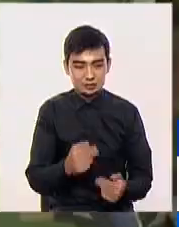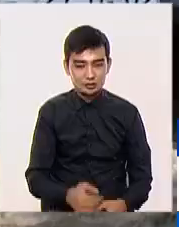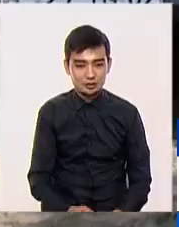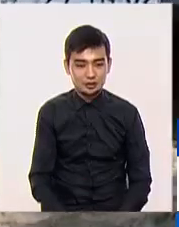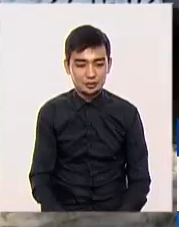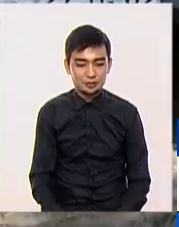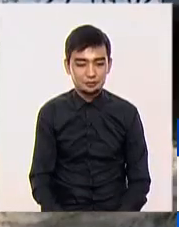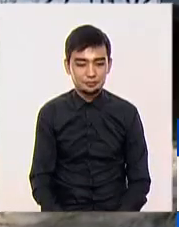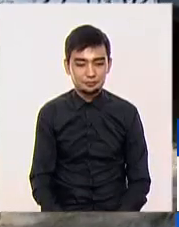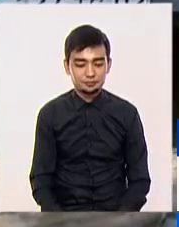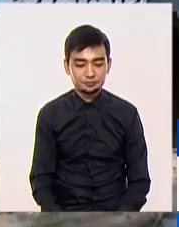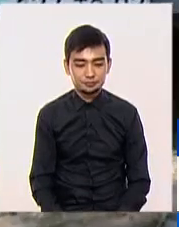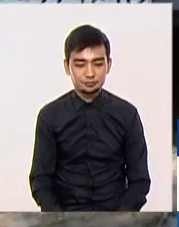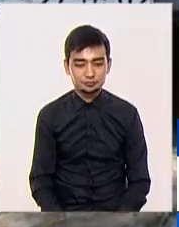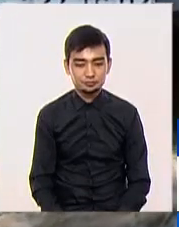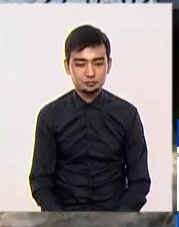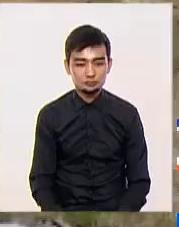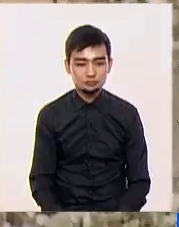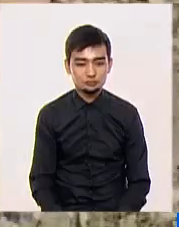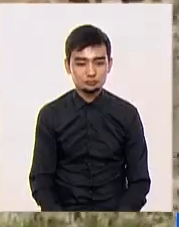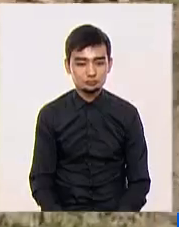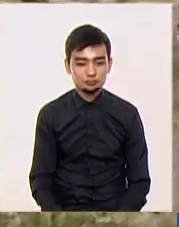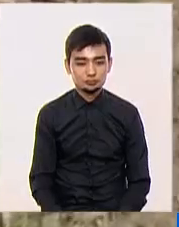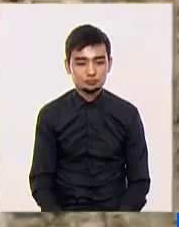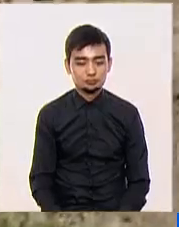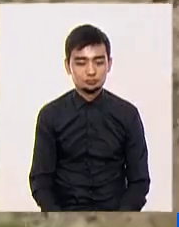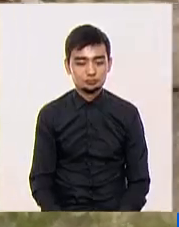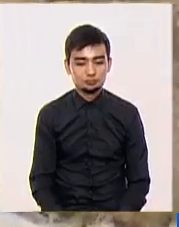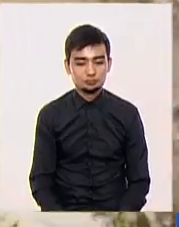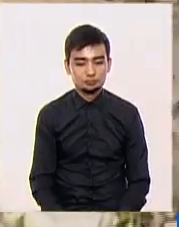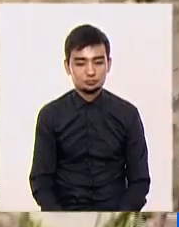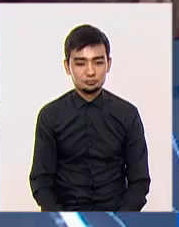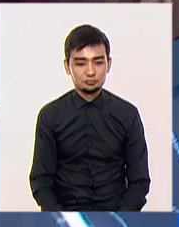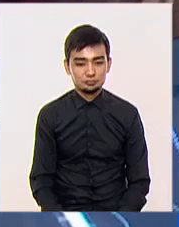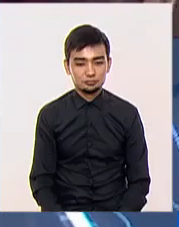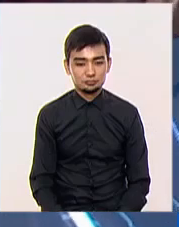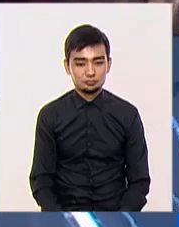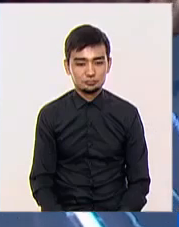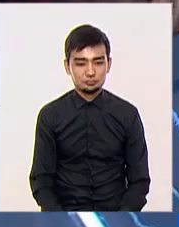Молодец. Адина Смагулова, Ринат Абулхаиров, Информбюро Алматы.